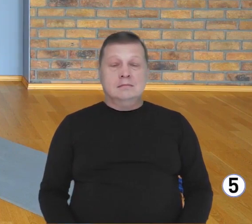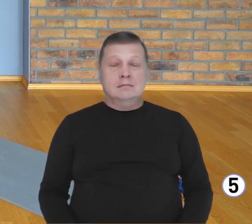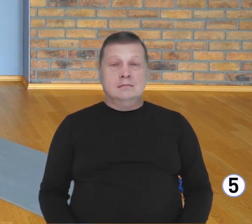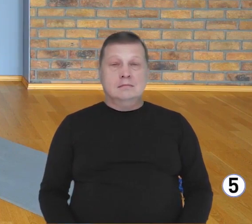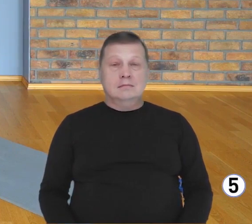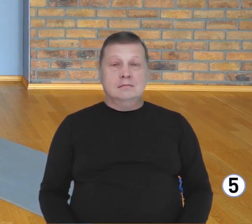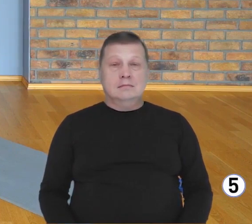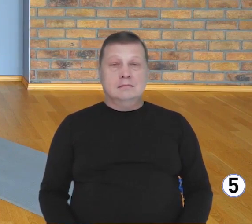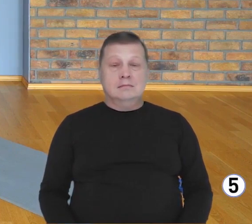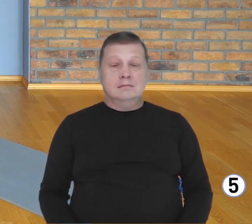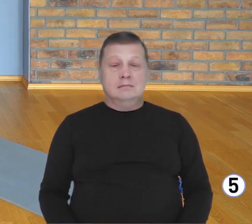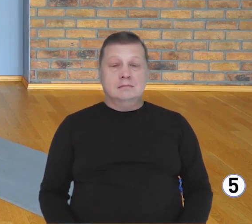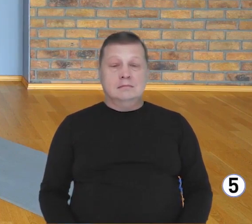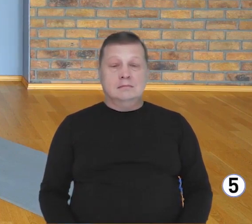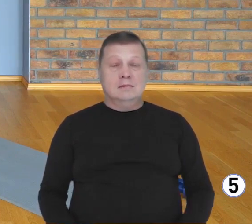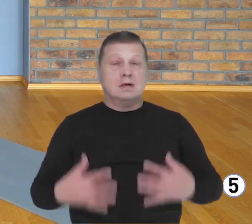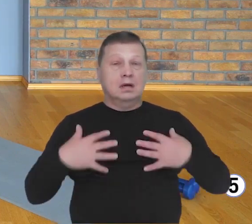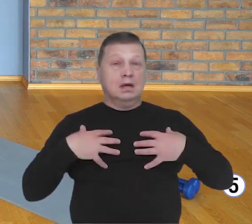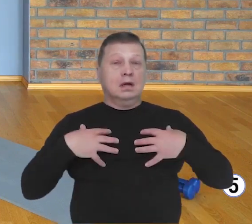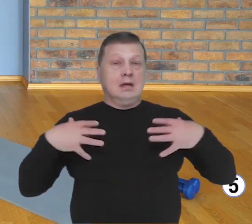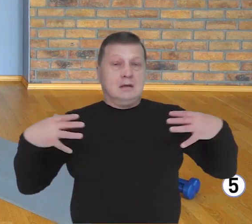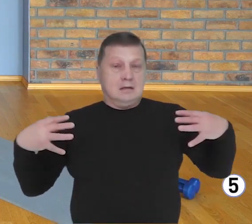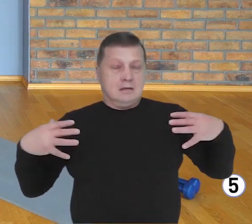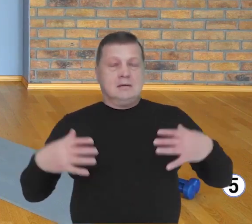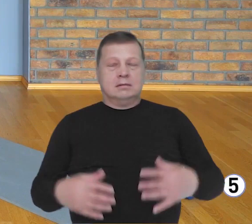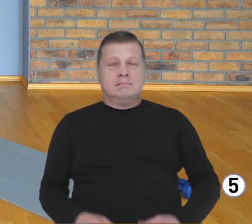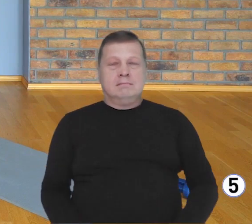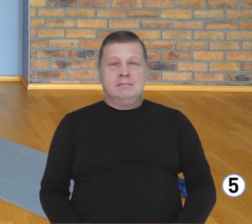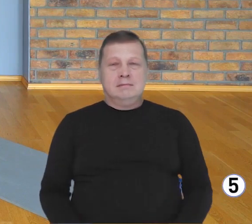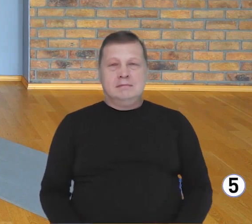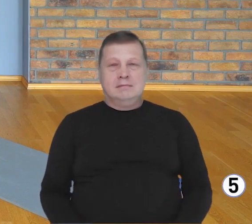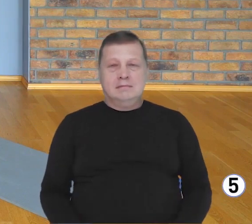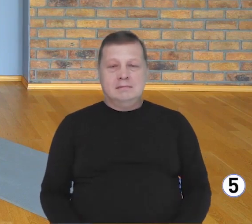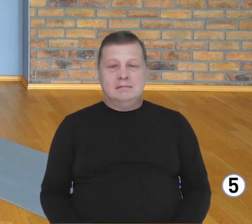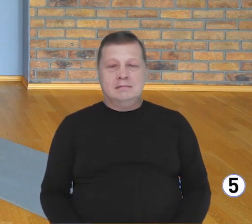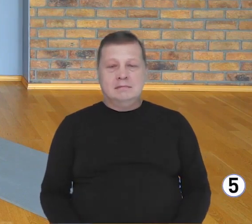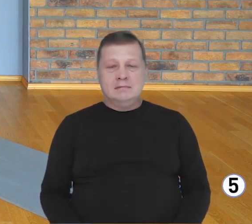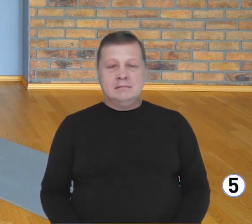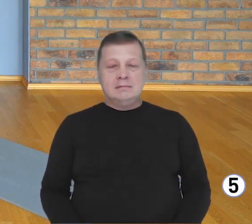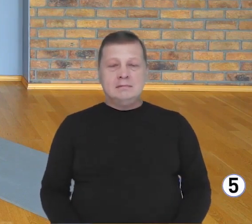przodu, otwórz klatkę,